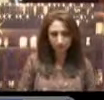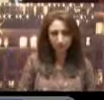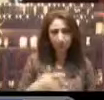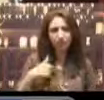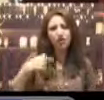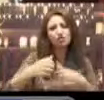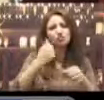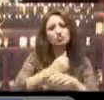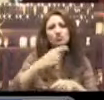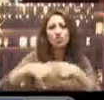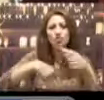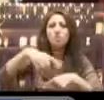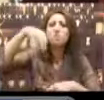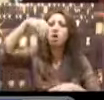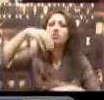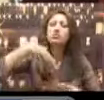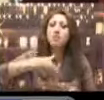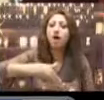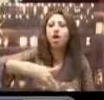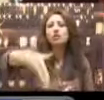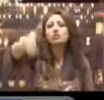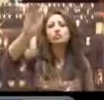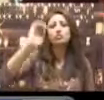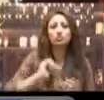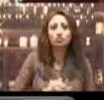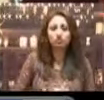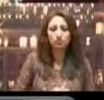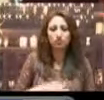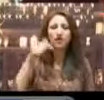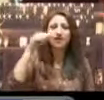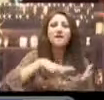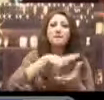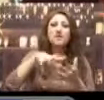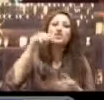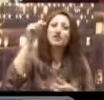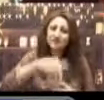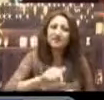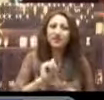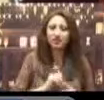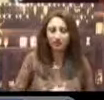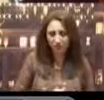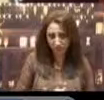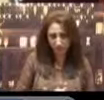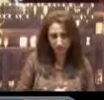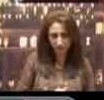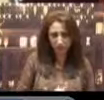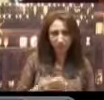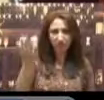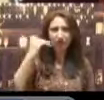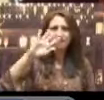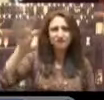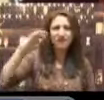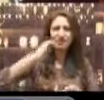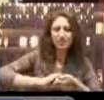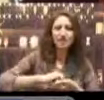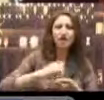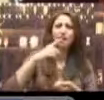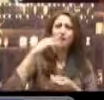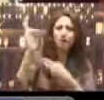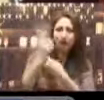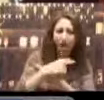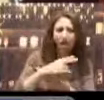دي، وفي وسط بقى عمل انا بعمله بدا يحصل مشاكل، لان الاتفاق ما كانش صريح. فحد مشكور برضو قال لي في